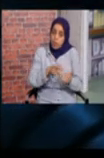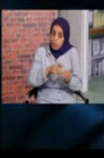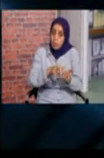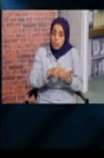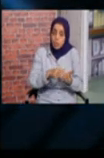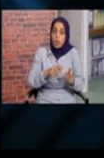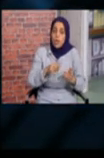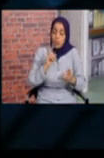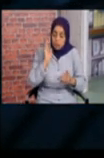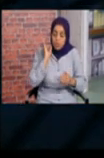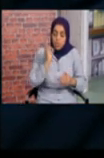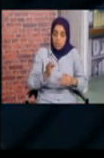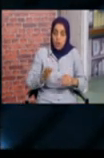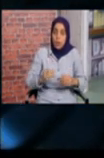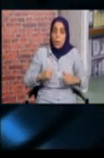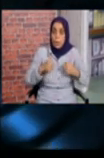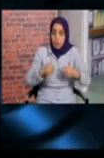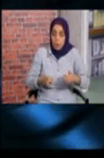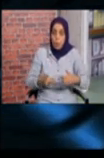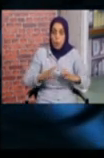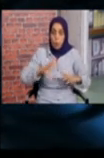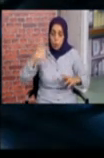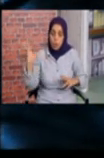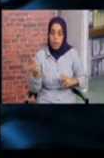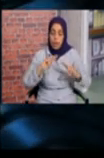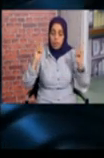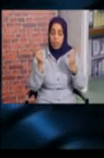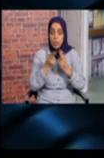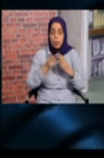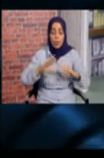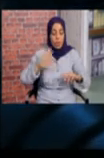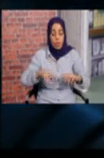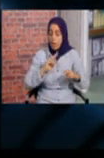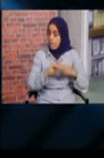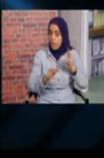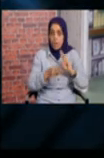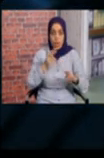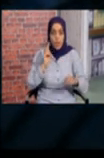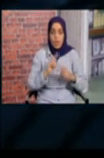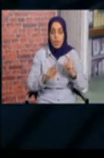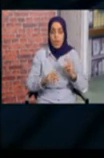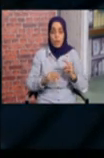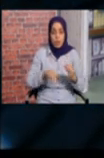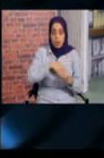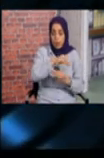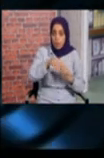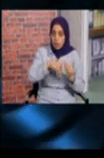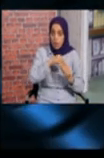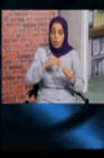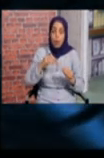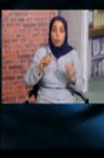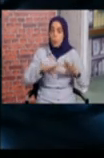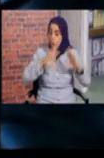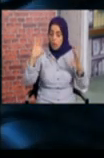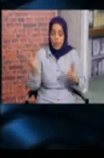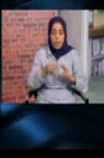الطريق الصح، وماشيين ان احنا نبقى بنطبق المعايير الدوليه في اي حاجه، سواء في الجمارك، سواء في الضرائب، سواء في اي حاجه